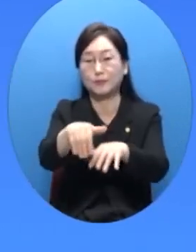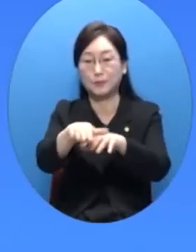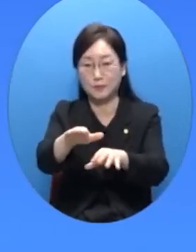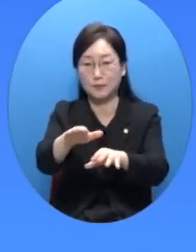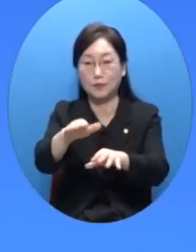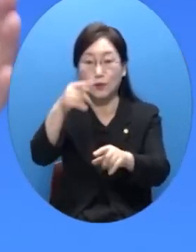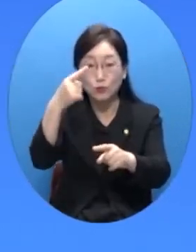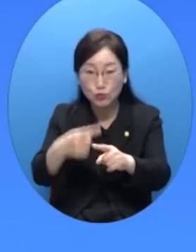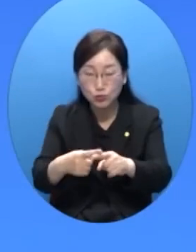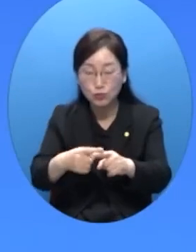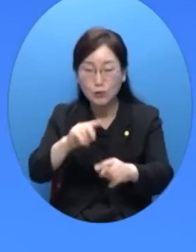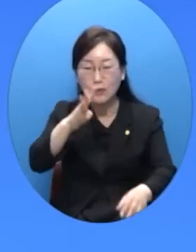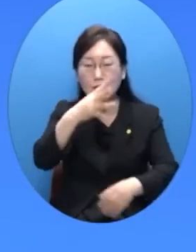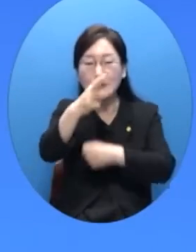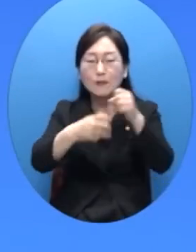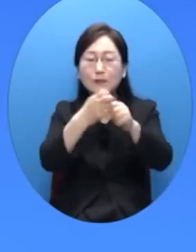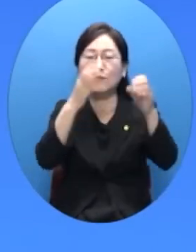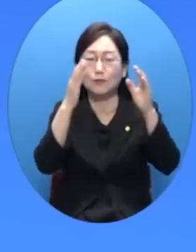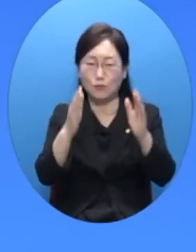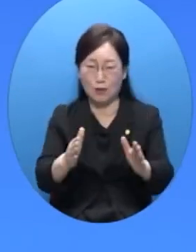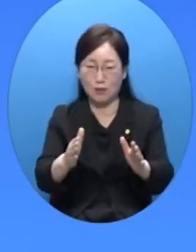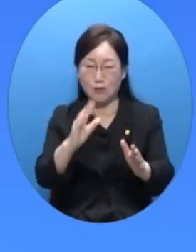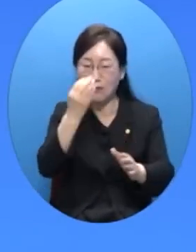그런데 430년 동안 저들이